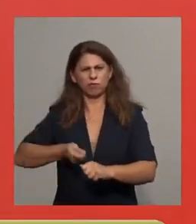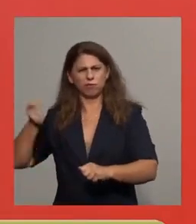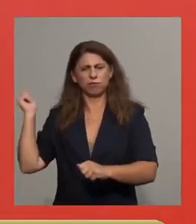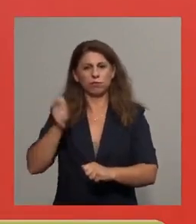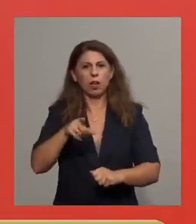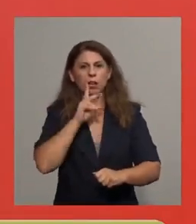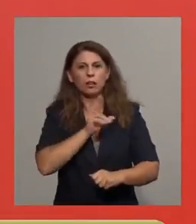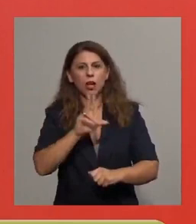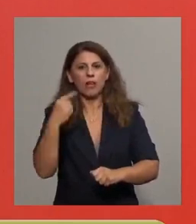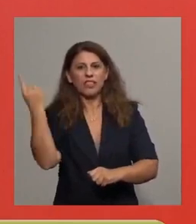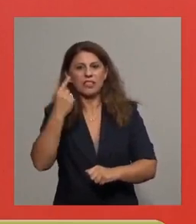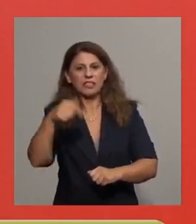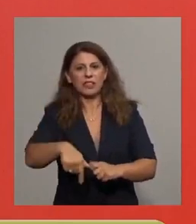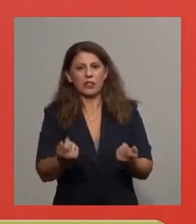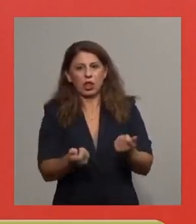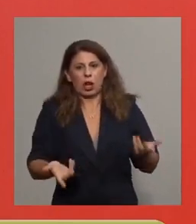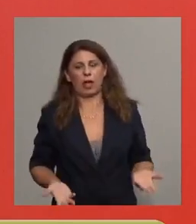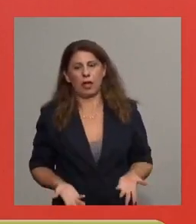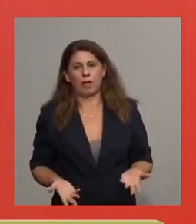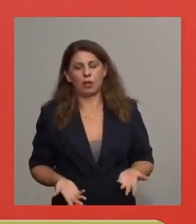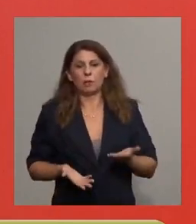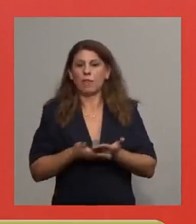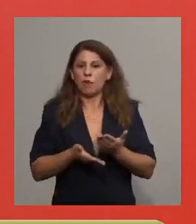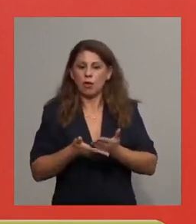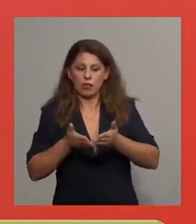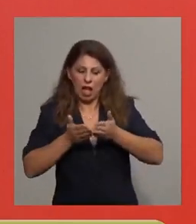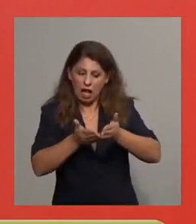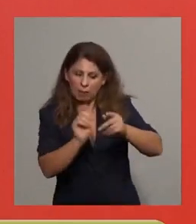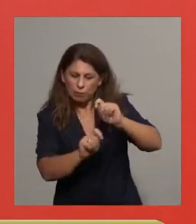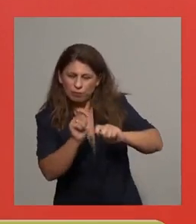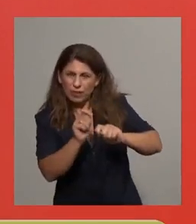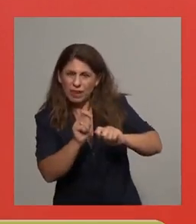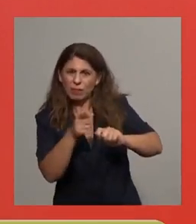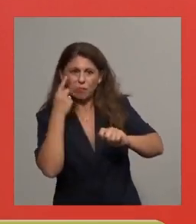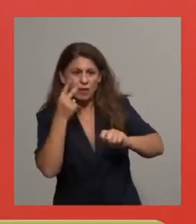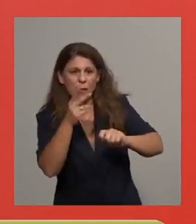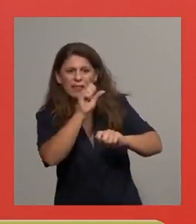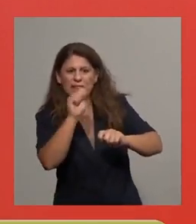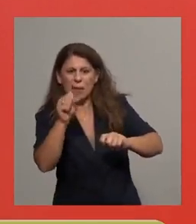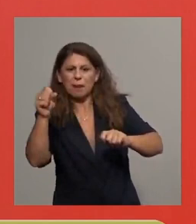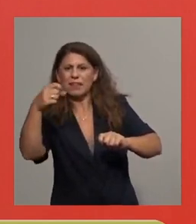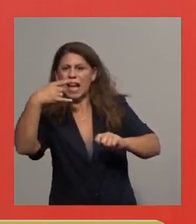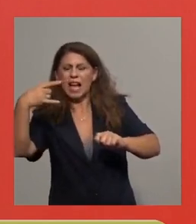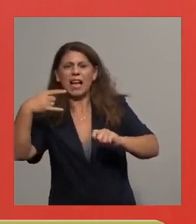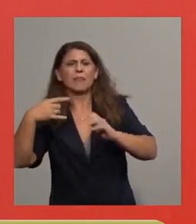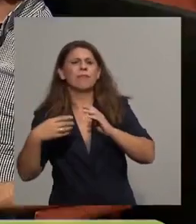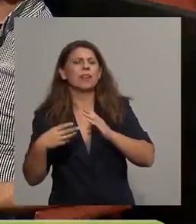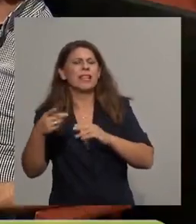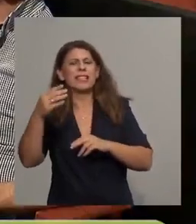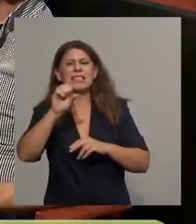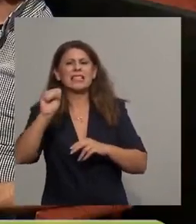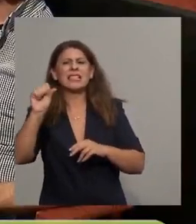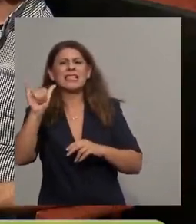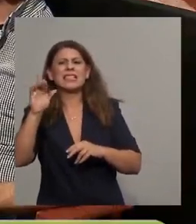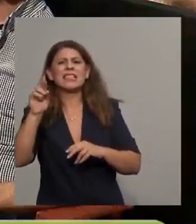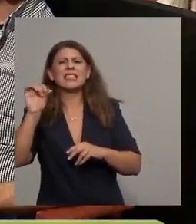Σύρου και της Ελευσίνας με τη βοήθεια των κυβερνήσεων του ΣΥΡΙΖΑ και της Νέας Δημοκρατίας. Το